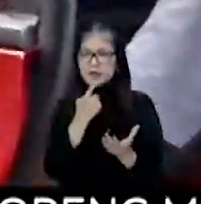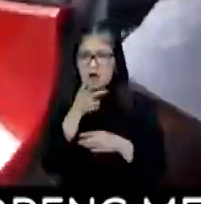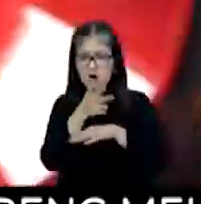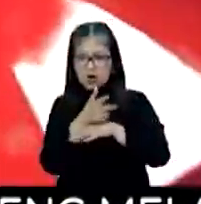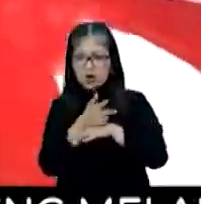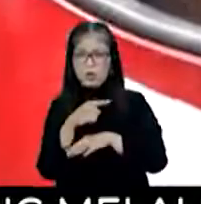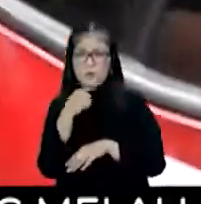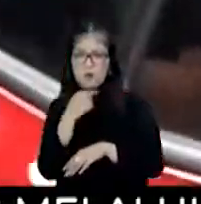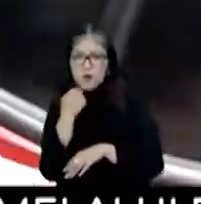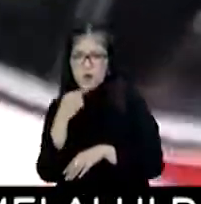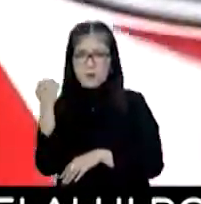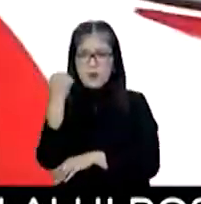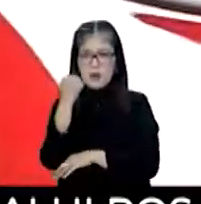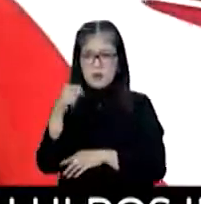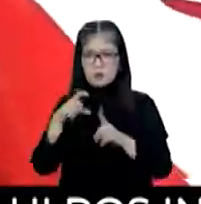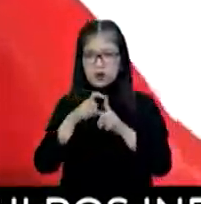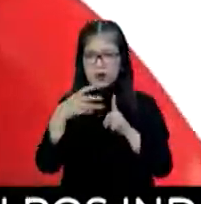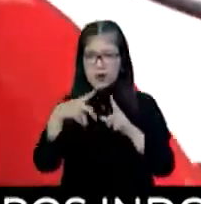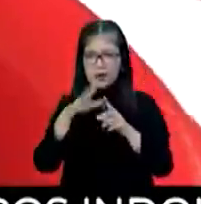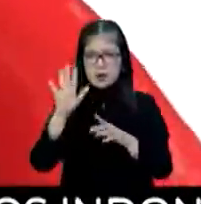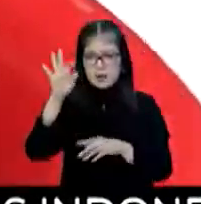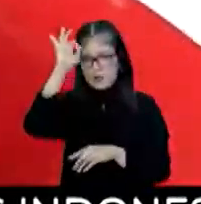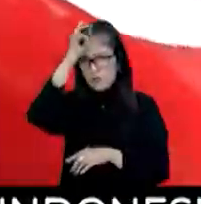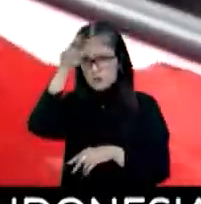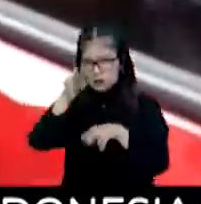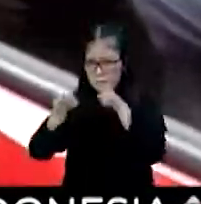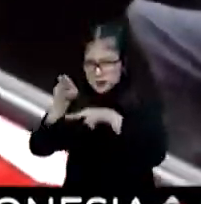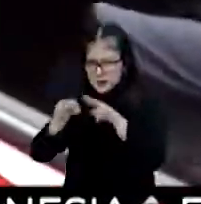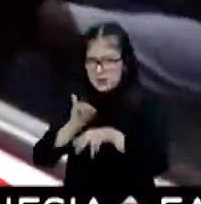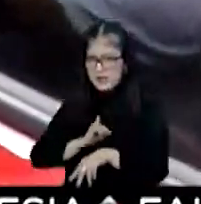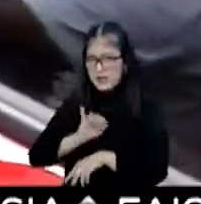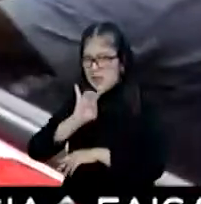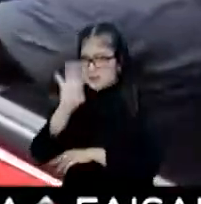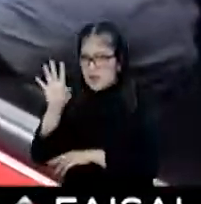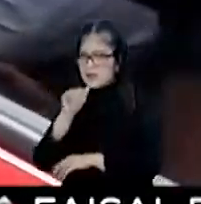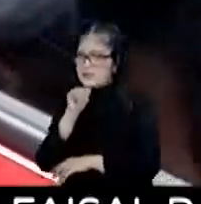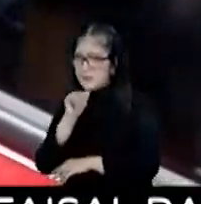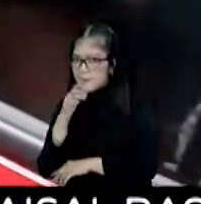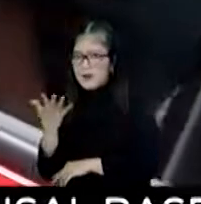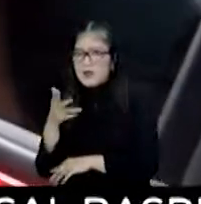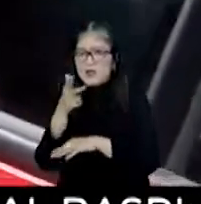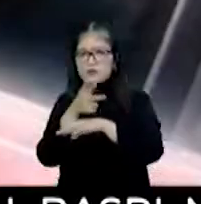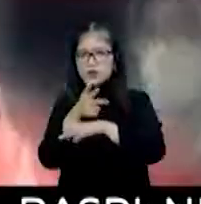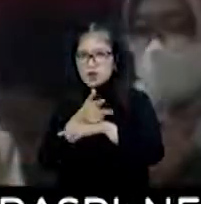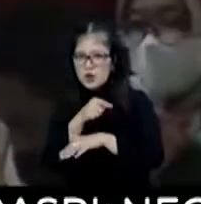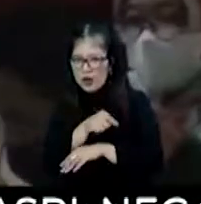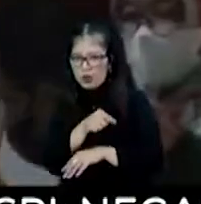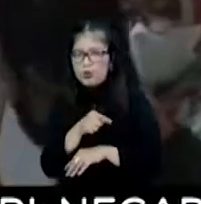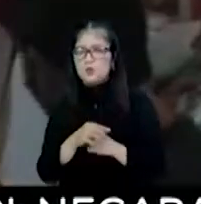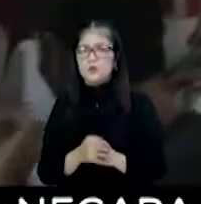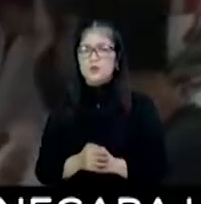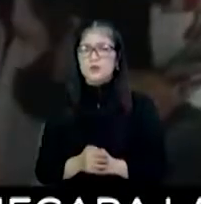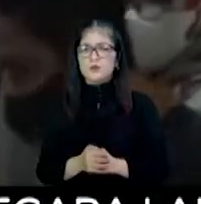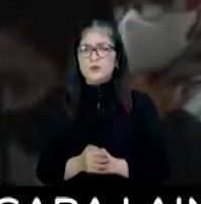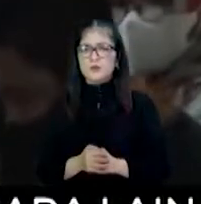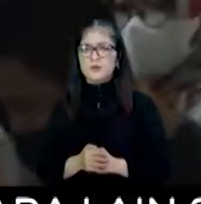OnlyFans. Polisi juga menyelidiki identitas pihak lain yang membeli konten pornografi Dea OnlyFans. Kegiatan